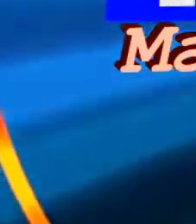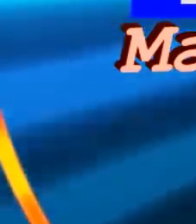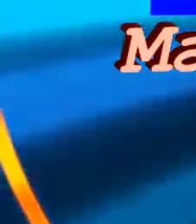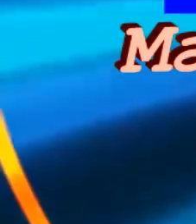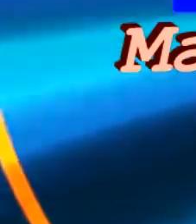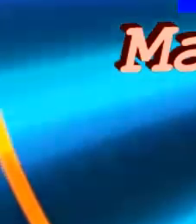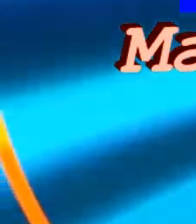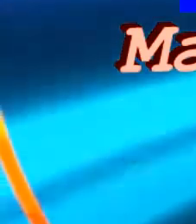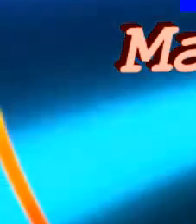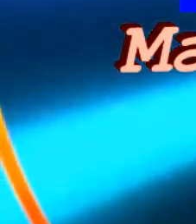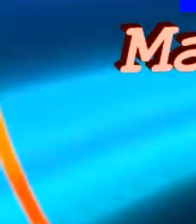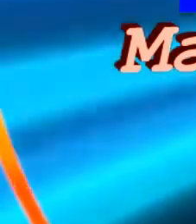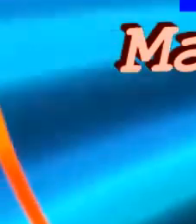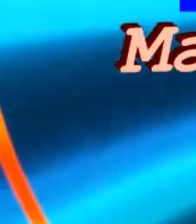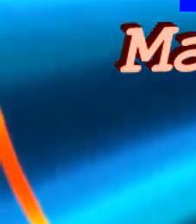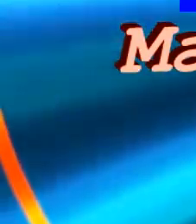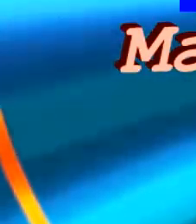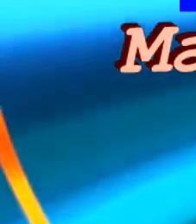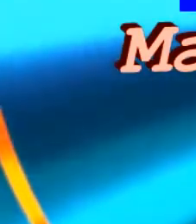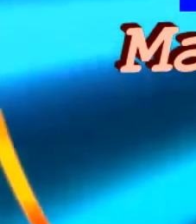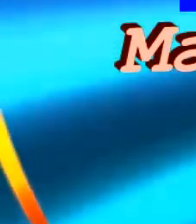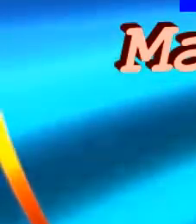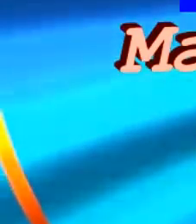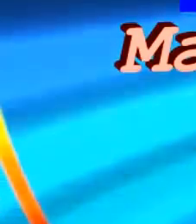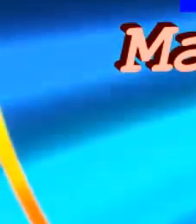ماروك أخبار يومية. السلام عليكم ورحمة الله.